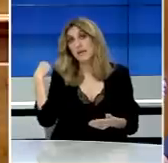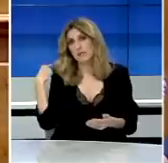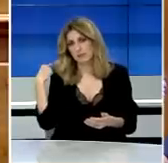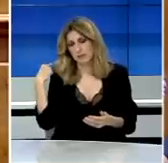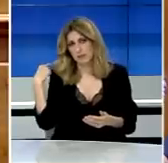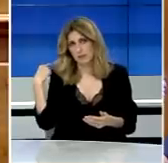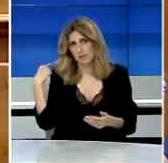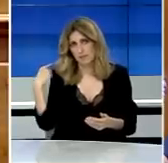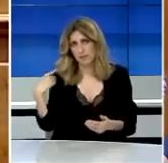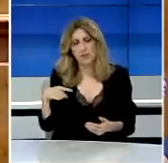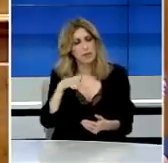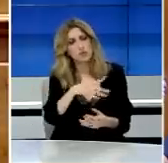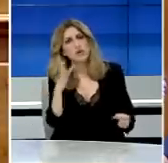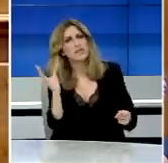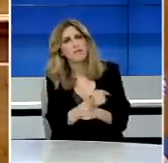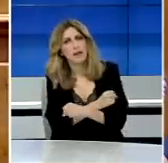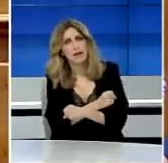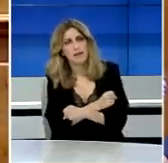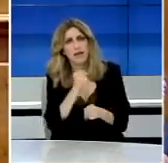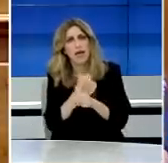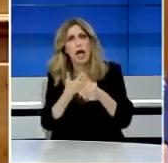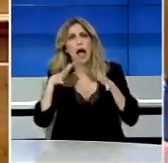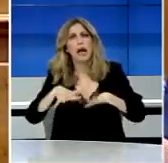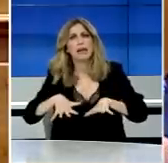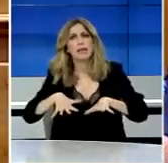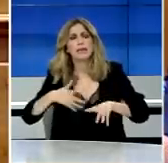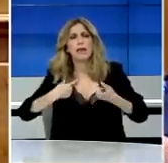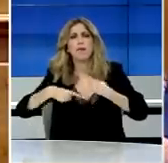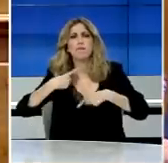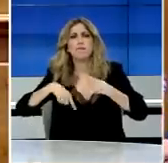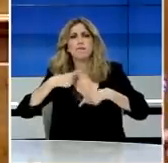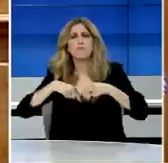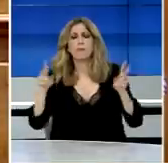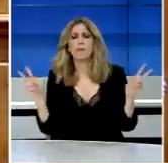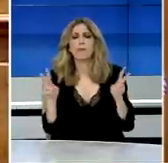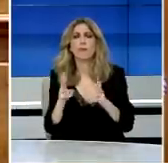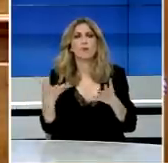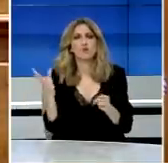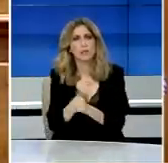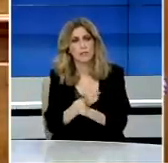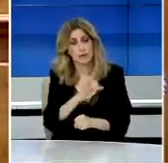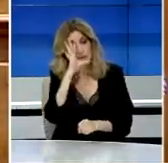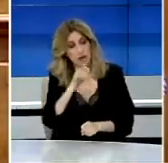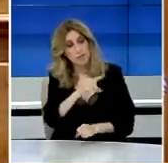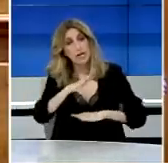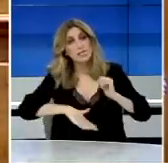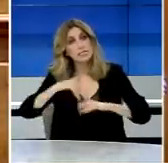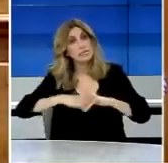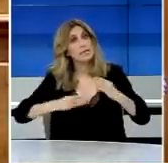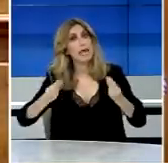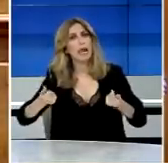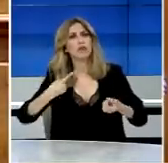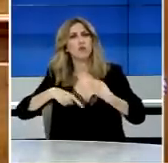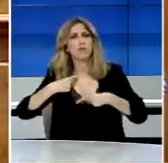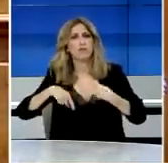Και βεβαίως αυτό πώς το καταφέρνετε? Με το εξής τέχνασμα, γιατί είστε φοβεροί στα τέχνασματα. Περίπου 90.000 άνεργοι που